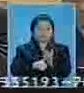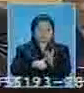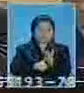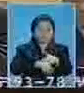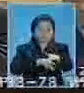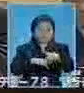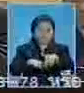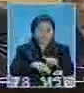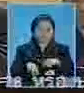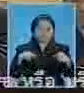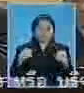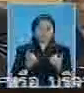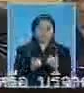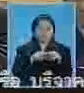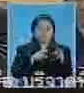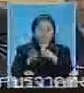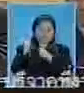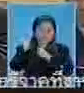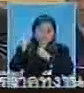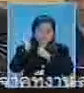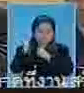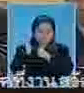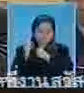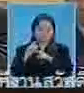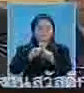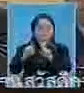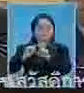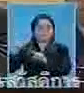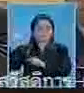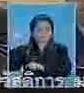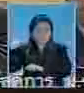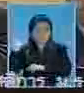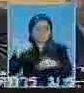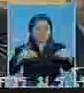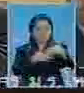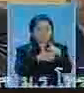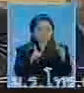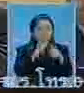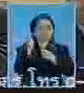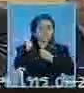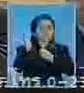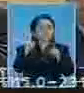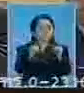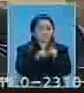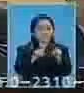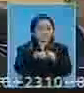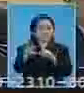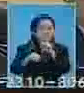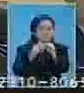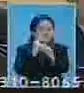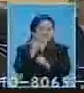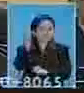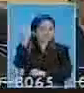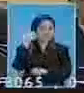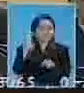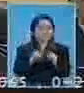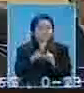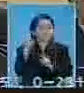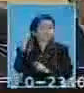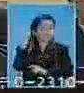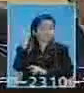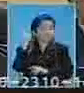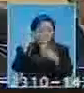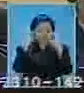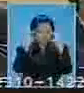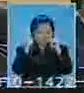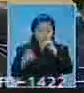อภิปรายกันมากพอสมควรนะครับในหลายๆเวทีในห้องนี้ในช่วง2ปีที่ผ่านมาเมื่อวานนี้เองท่านนายกรัฐมนตรีก็